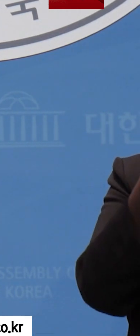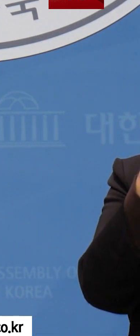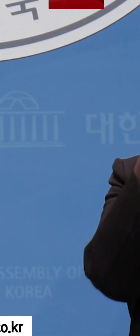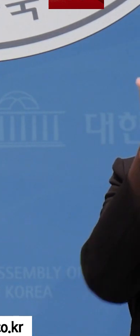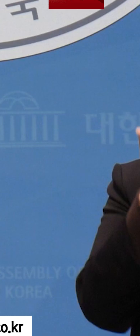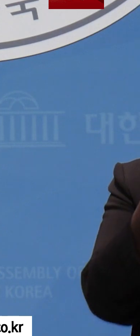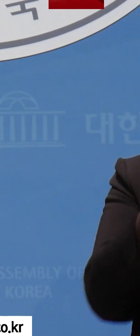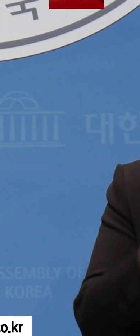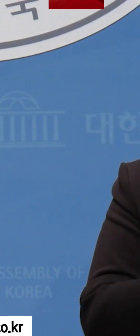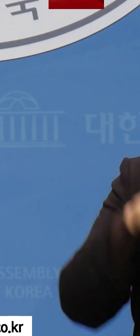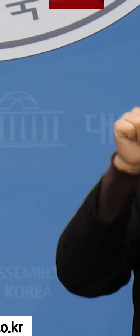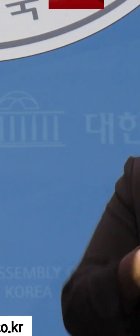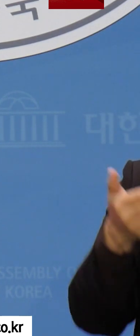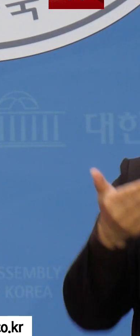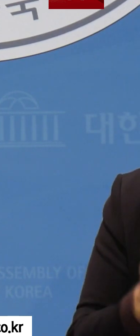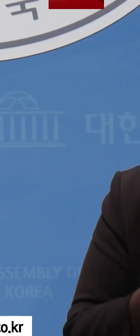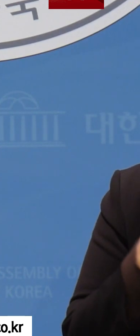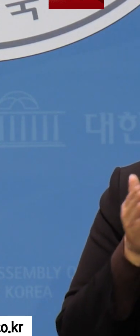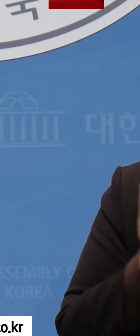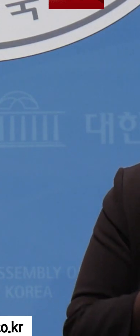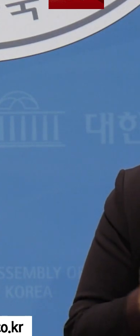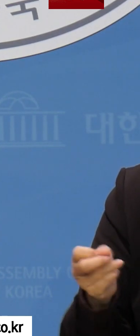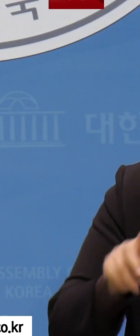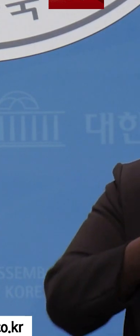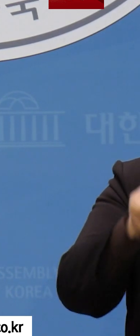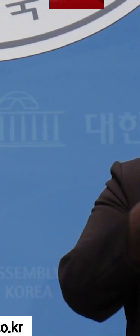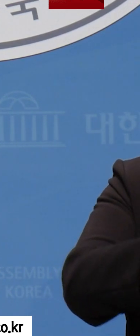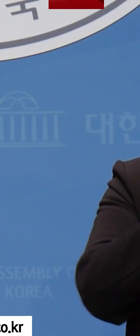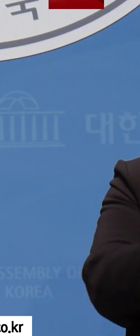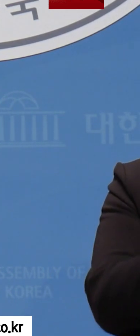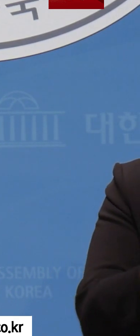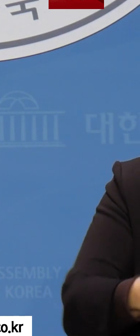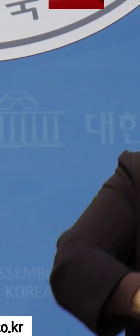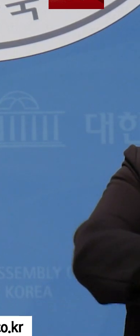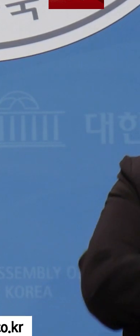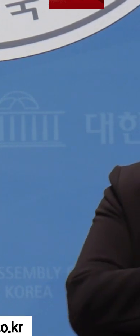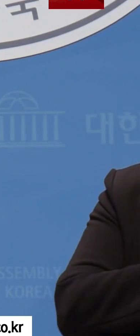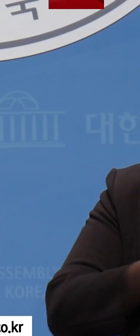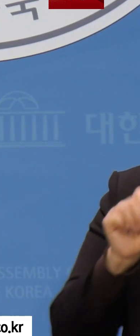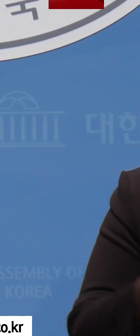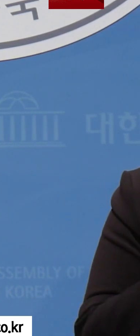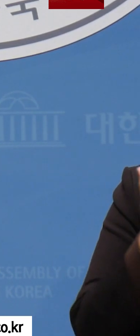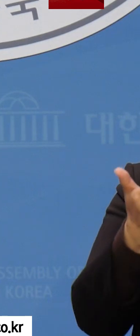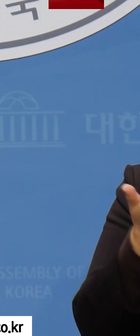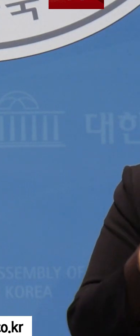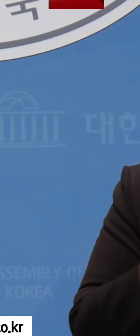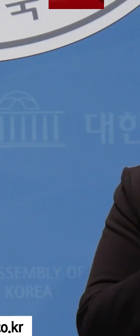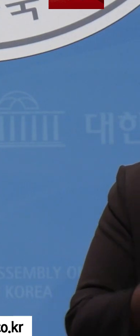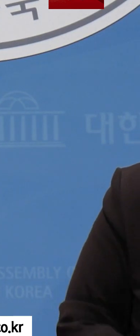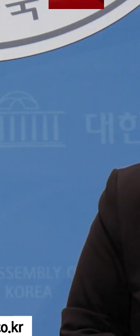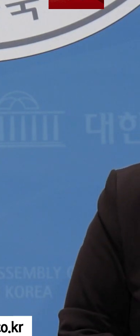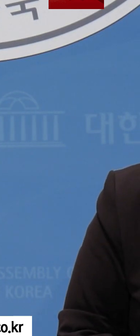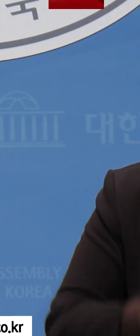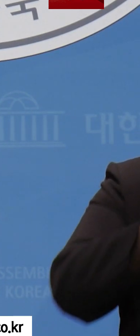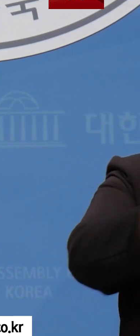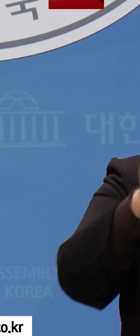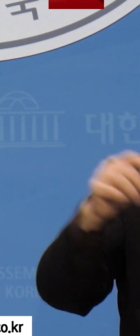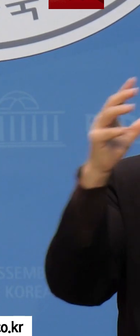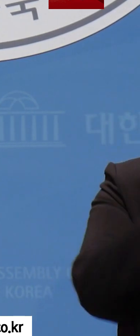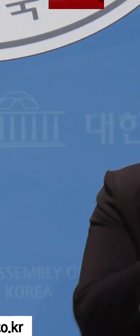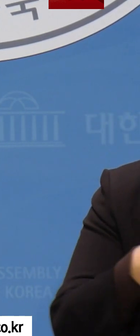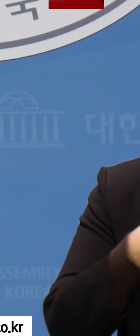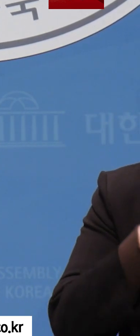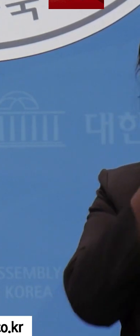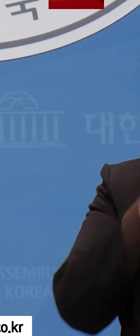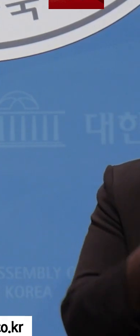협력하는 한편 지방에 대한 지원에 적극 협조해야 할 것입니다. 지역 소멸이 가시화되는 지금 정부와 여당, 야당이